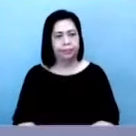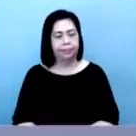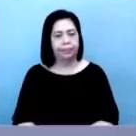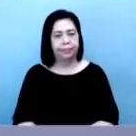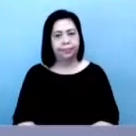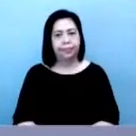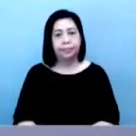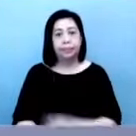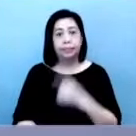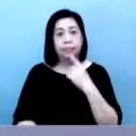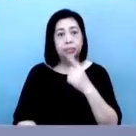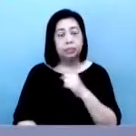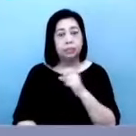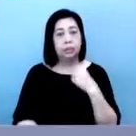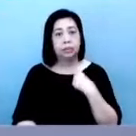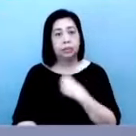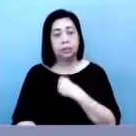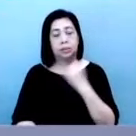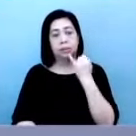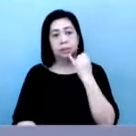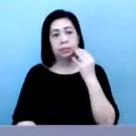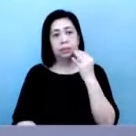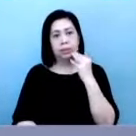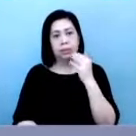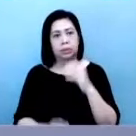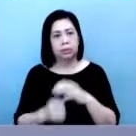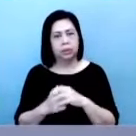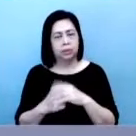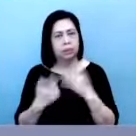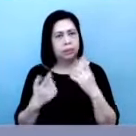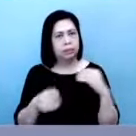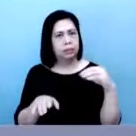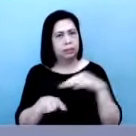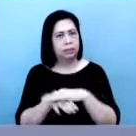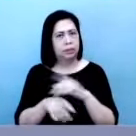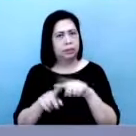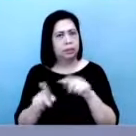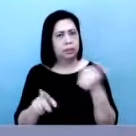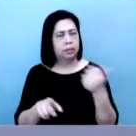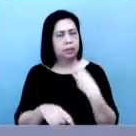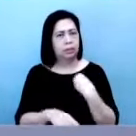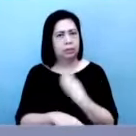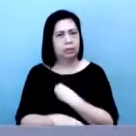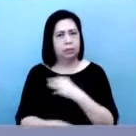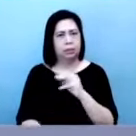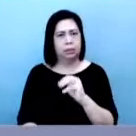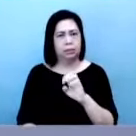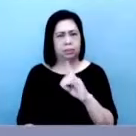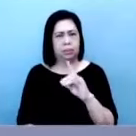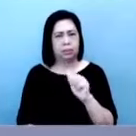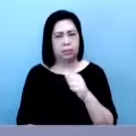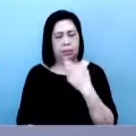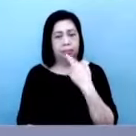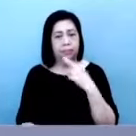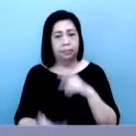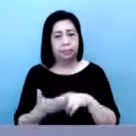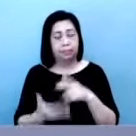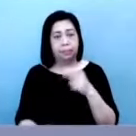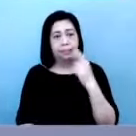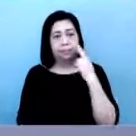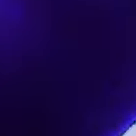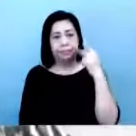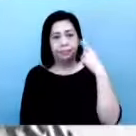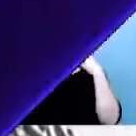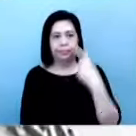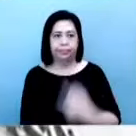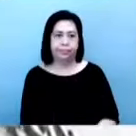git naman ni senadora IMY Marcos may chilling effect ito sa ibang miyembro ng media nasa frontline ng balitang iyan si Raniel